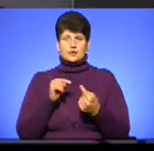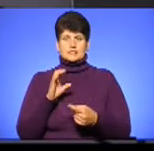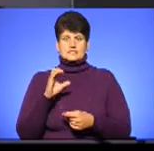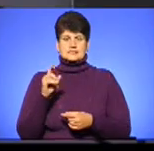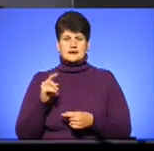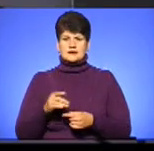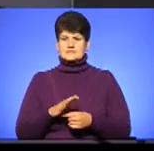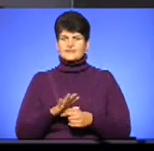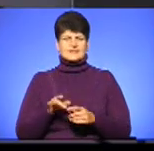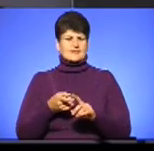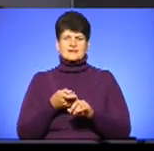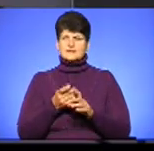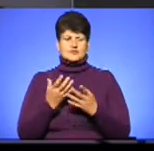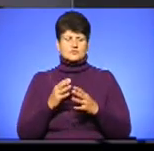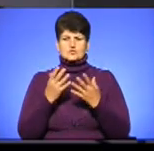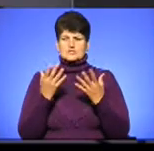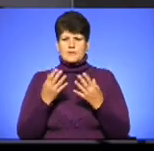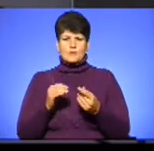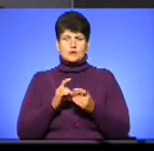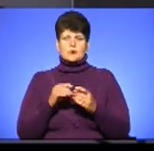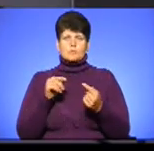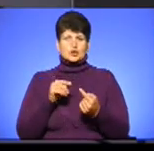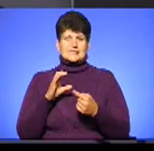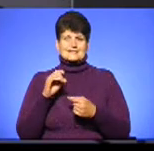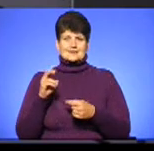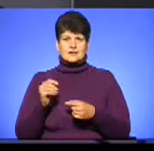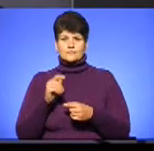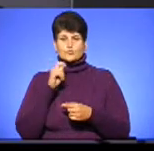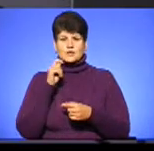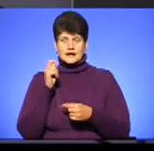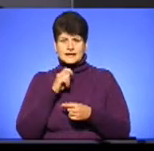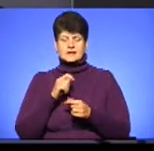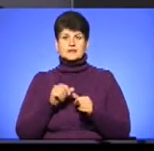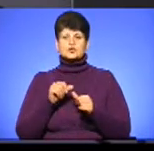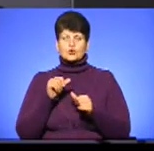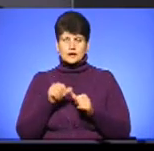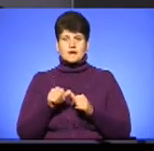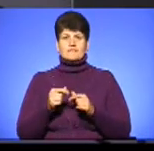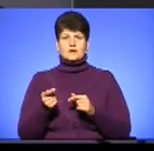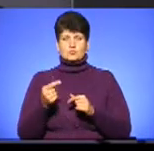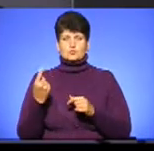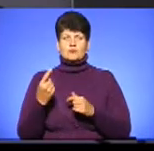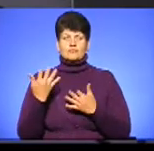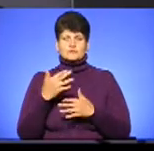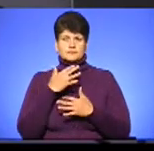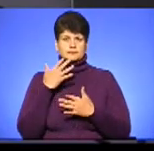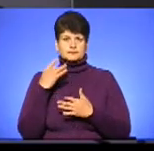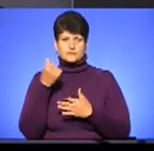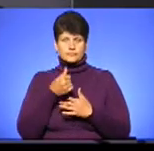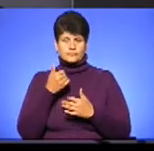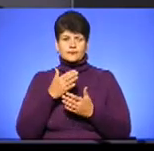Не зв'язано абсолютно з днем боротьби проти сказу. Справа в тому, що в Україні і, зокрема, в Тернопільській області вже не перший рік, значить,